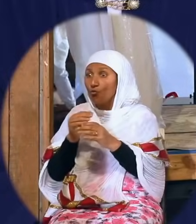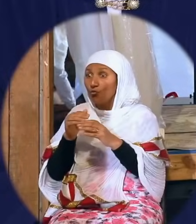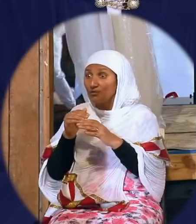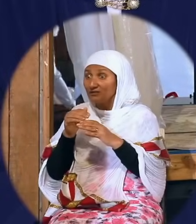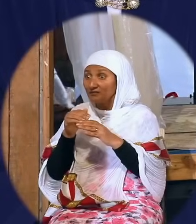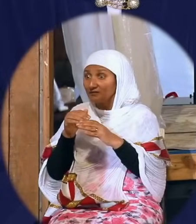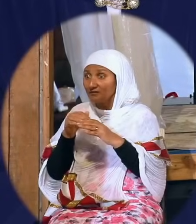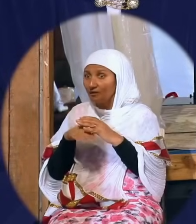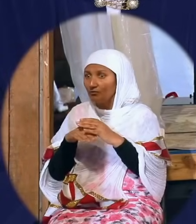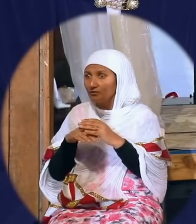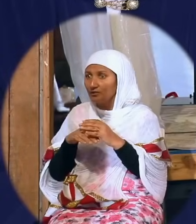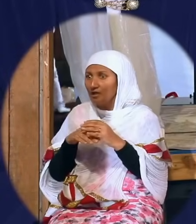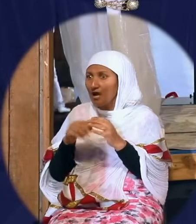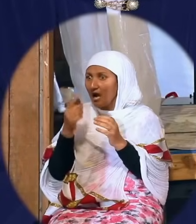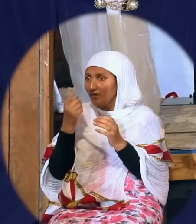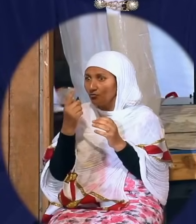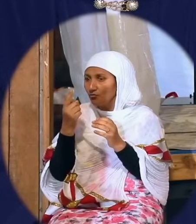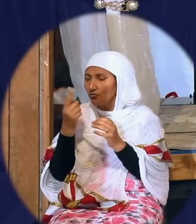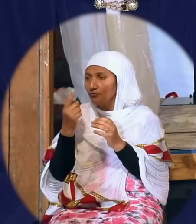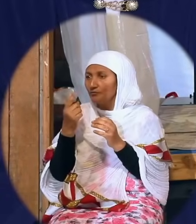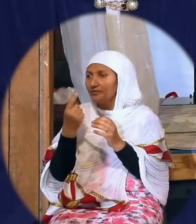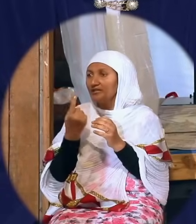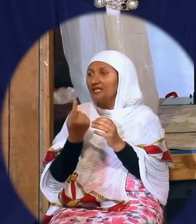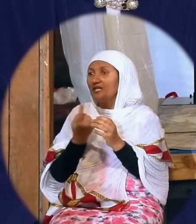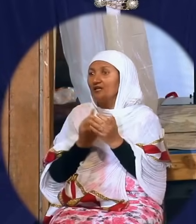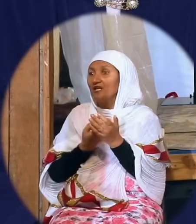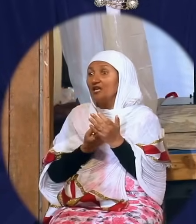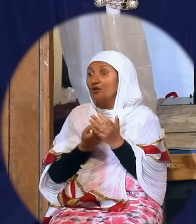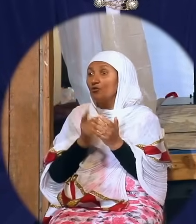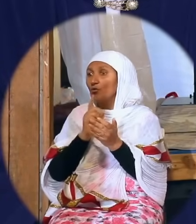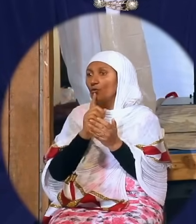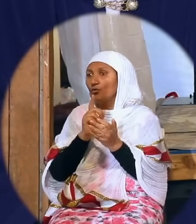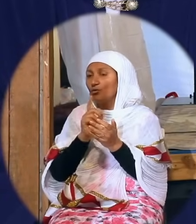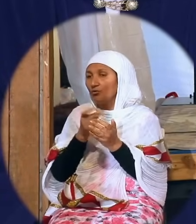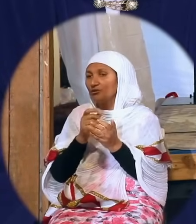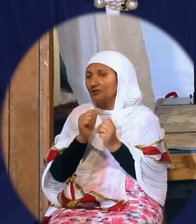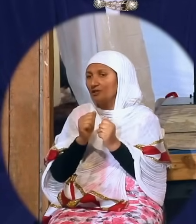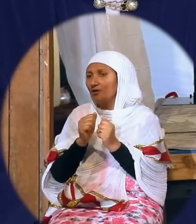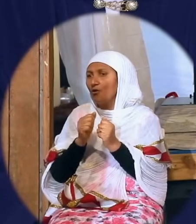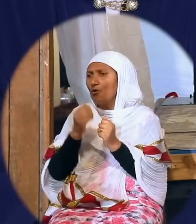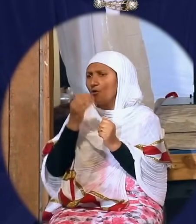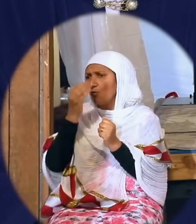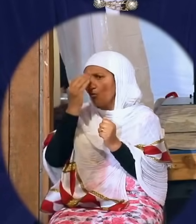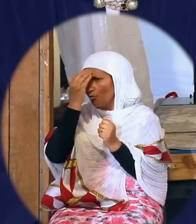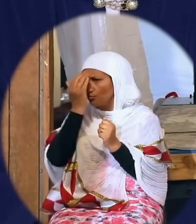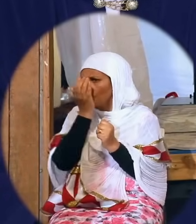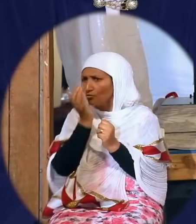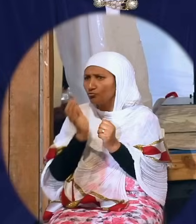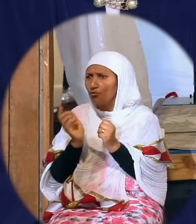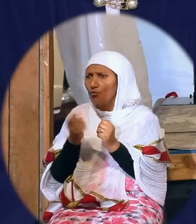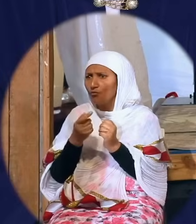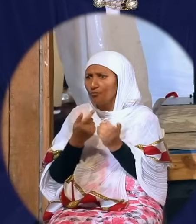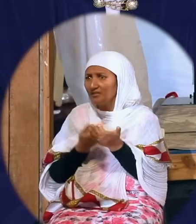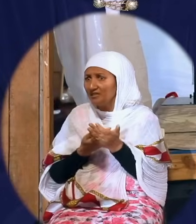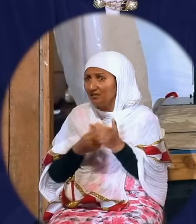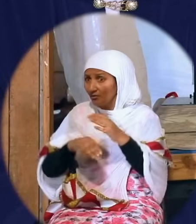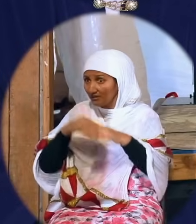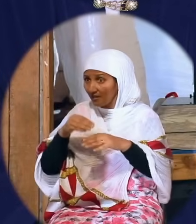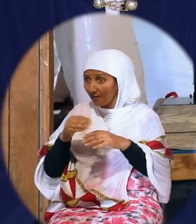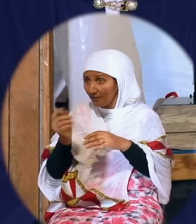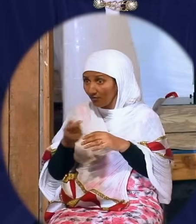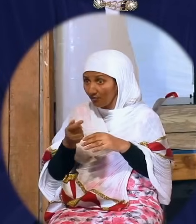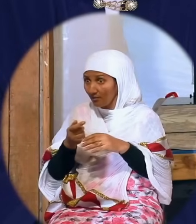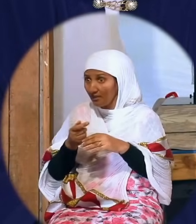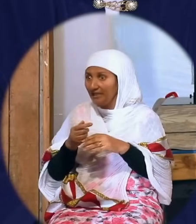ሊሆን ይችላል እንጂ ብቻውን በዛ አይደለም ያፈነገጠው። በሌላው በሙሉ ክርስቲያን ሆኖ ኦርቶዶክስ ሆኖ በዚያ ብቻ ያፈነገጠ ቢሆን እንደ በሽታ